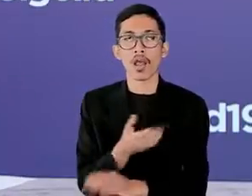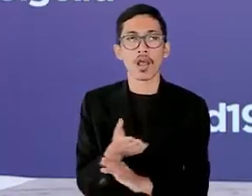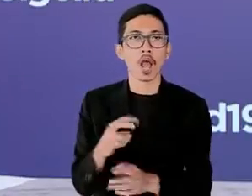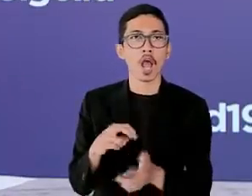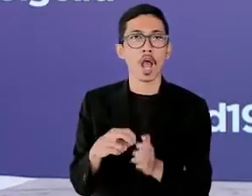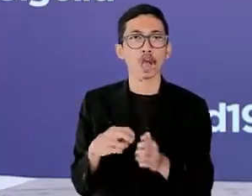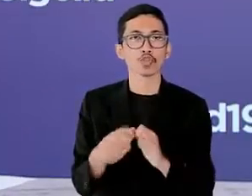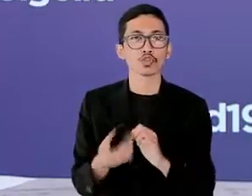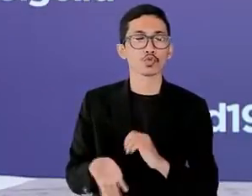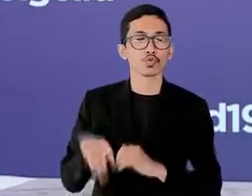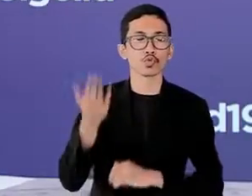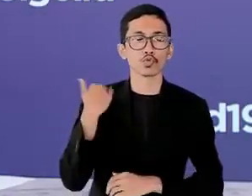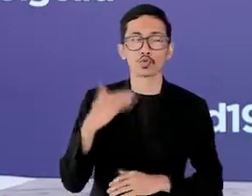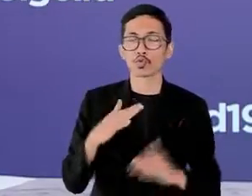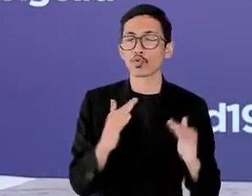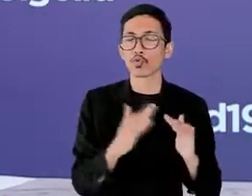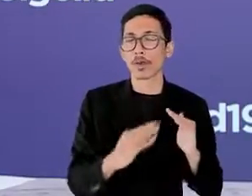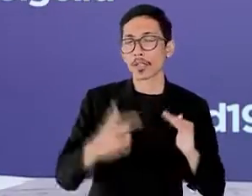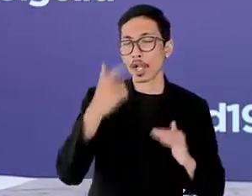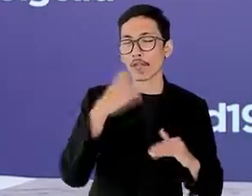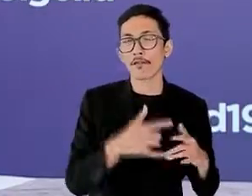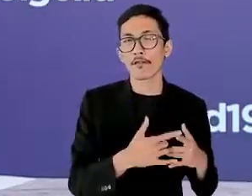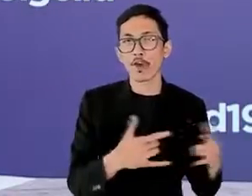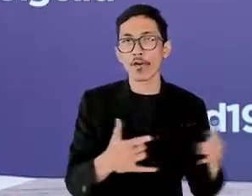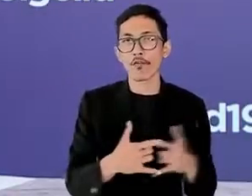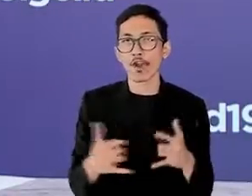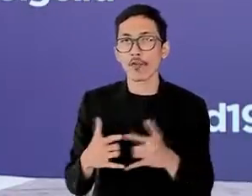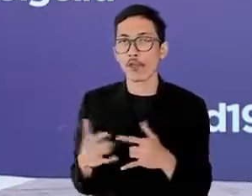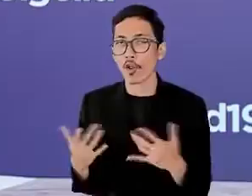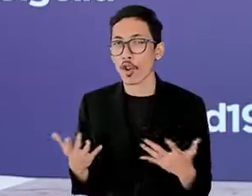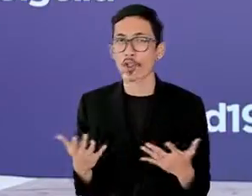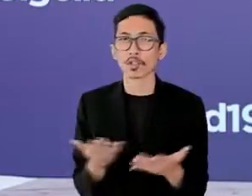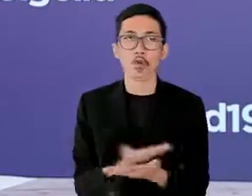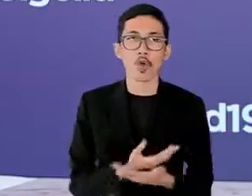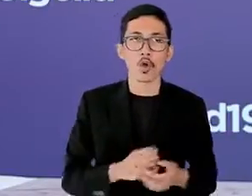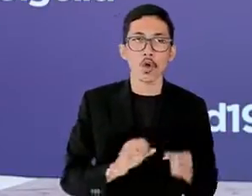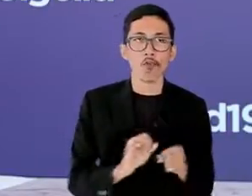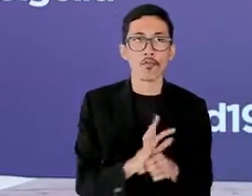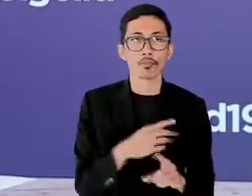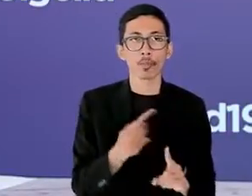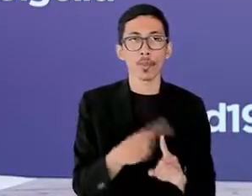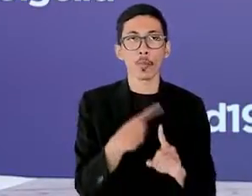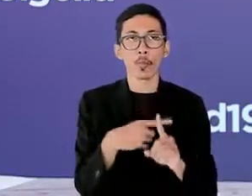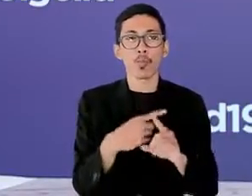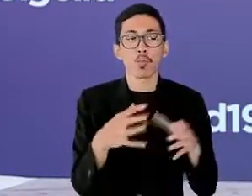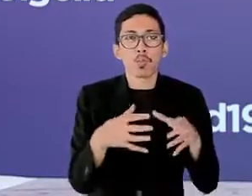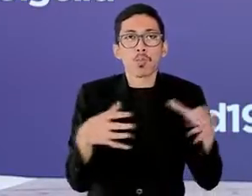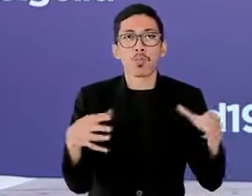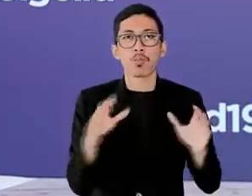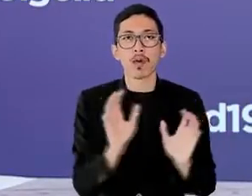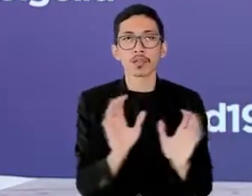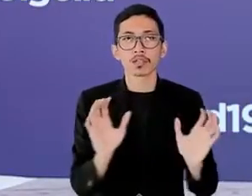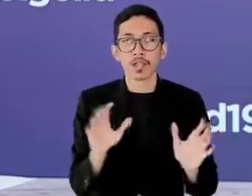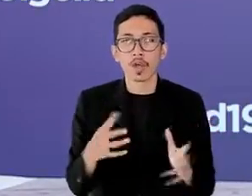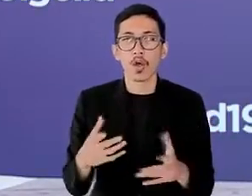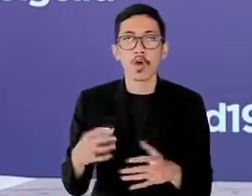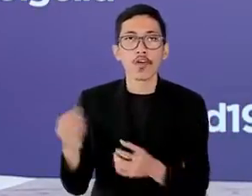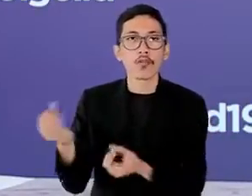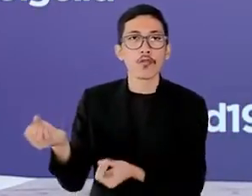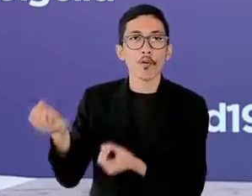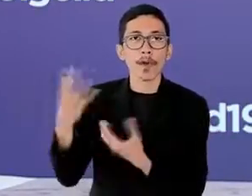Rumah Sakit penuh serta tak berduka karena kematian akibat covert dari sekitar kita